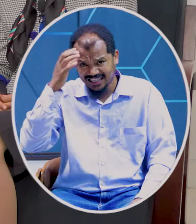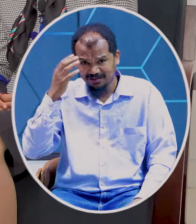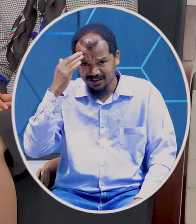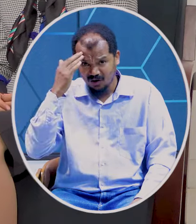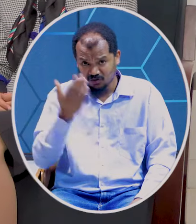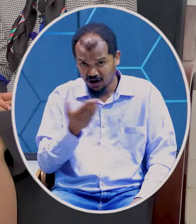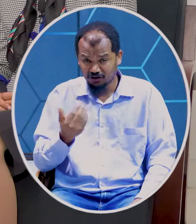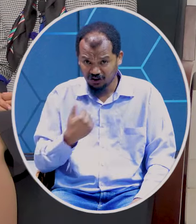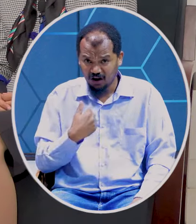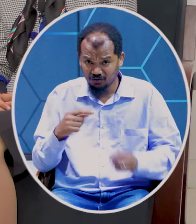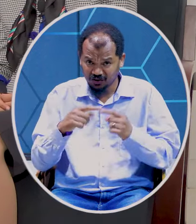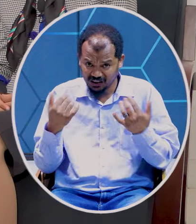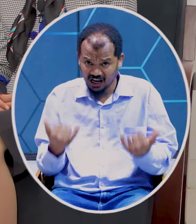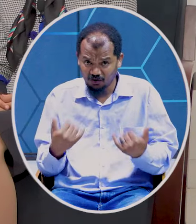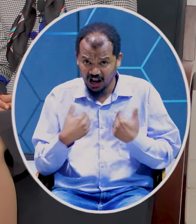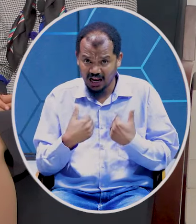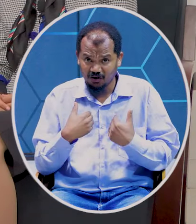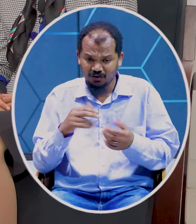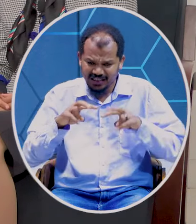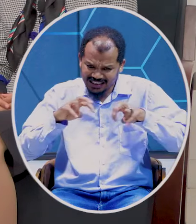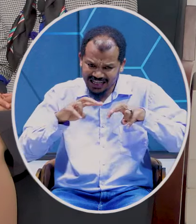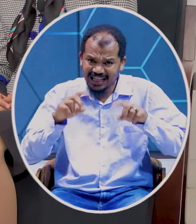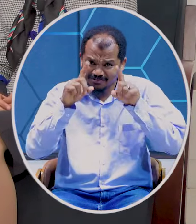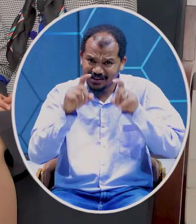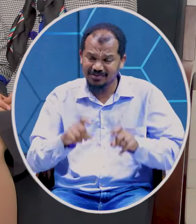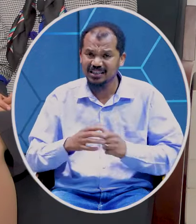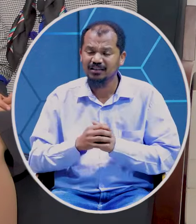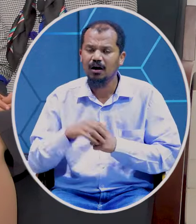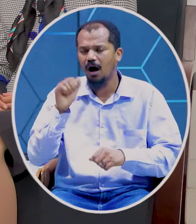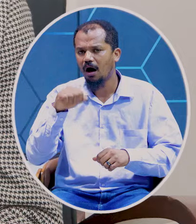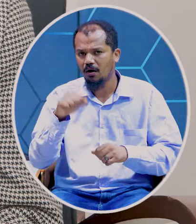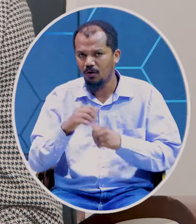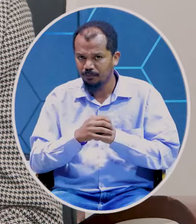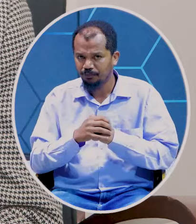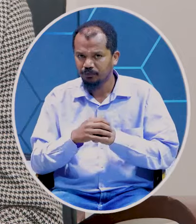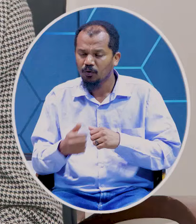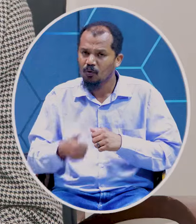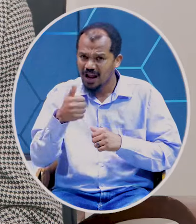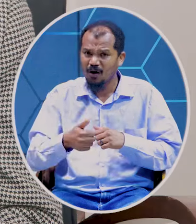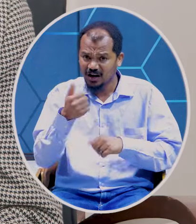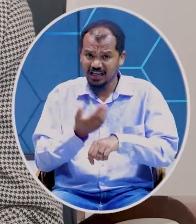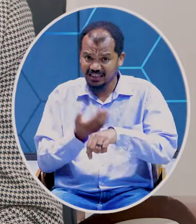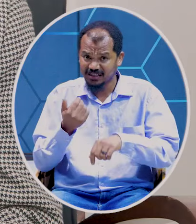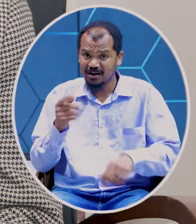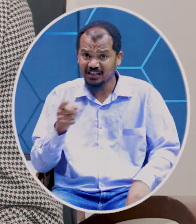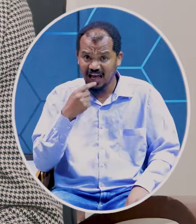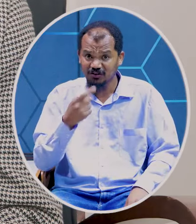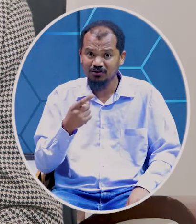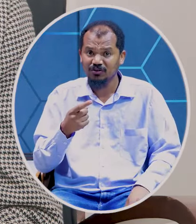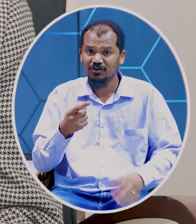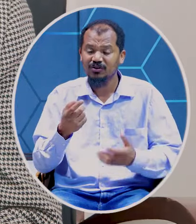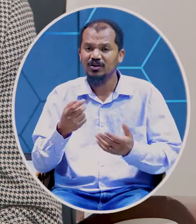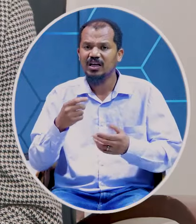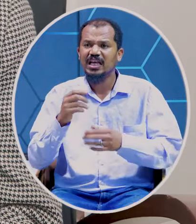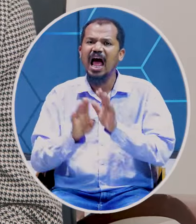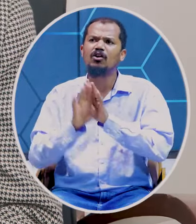ለካንሰር የሚታወቁ ነገሮች አሉ እስካሁን ድረስ ካለው የጥናትና ምርምር ሂደት? አዎ ዋናው ዋናው ቀደም የጠቀሱ ያና